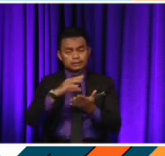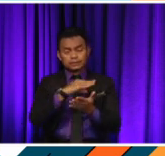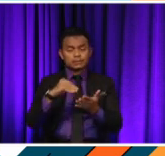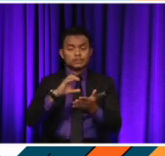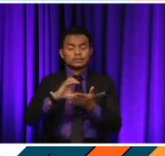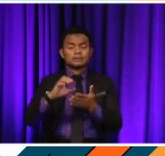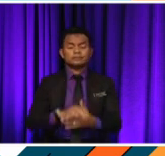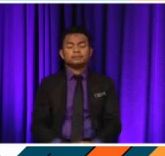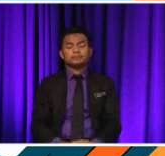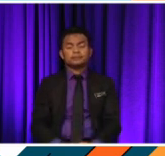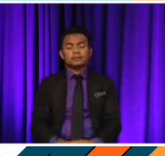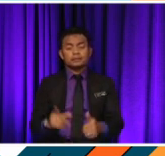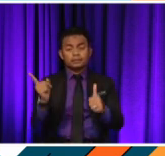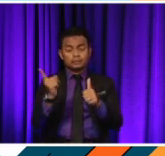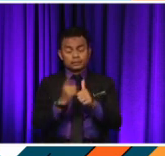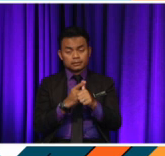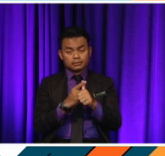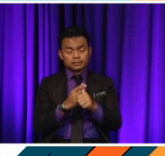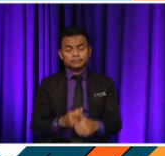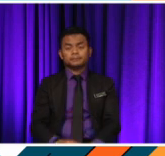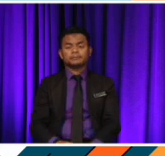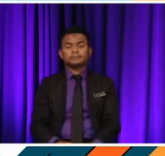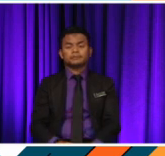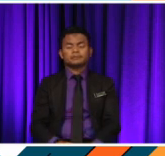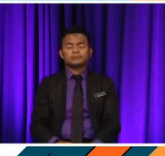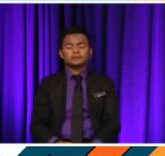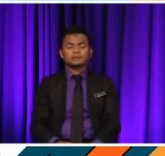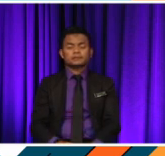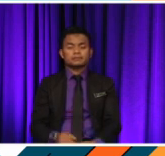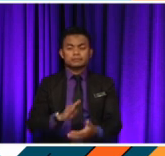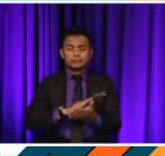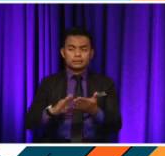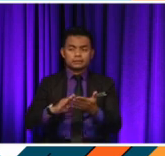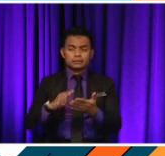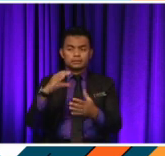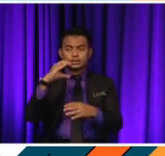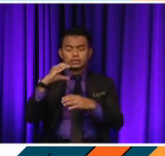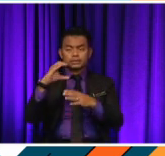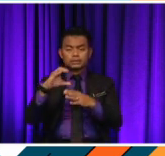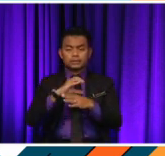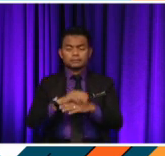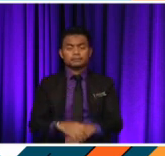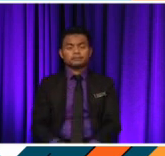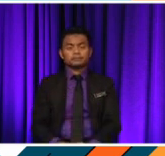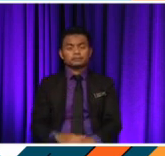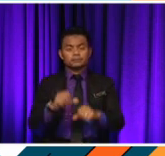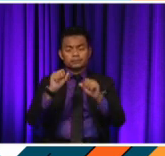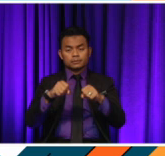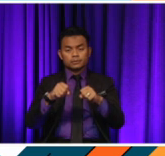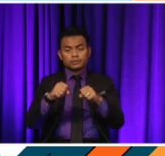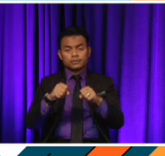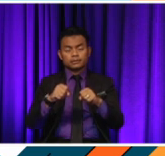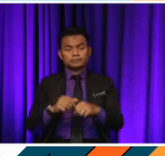konsep keberkahan dan konsep kecakapan yang boleh diterangkan oleh siapa yang enggak kunci